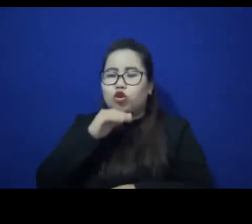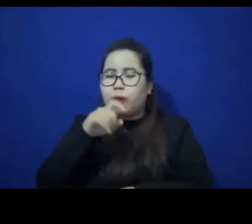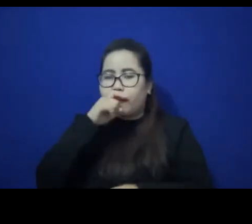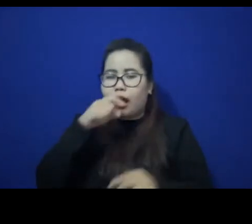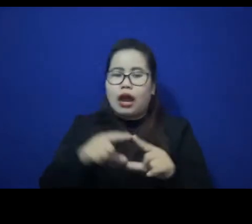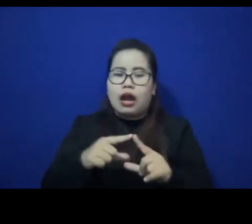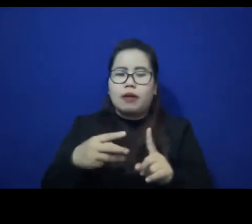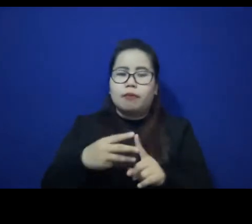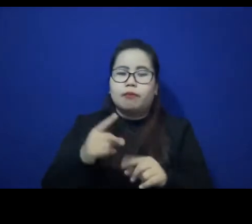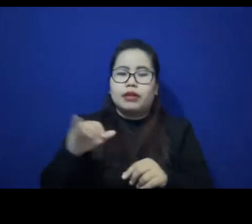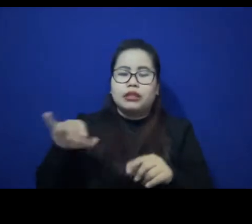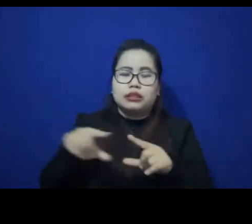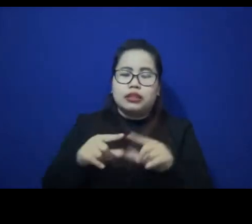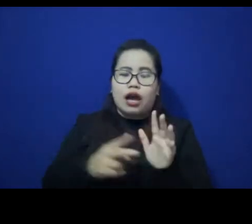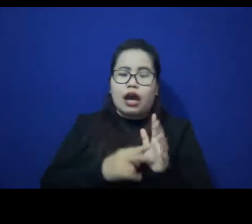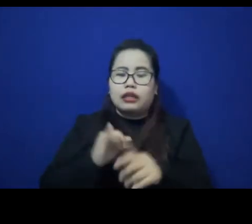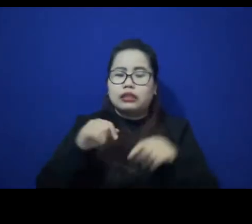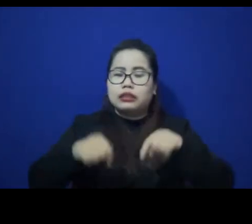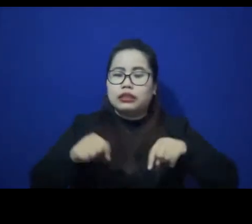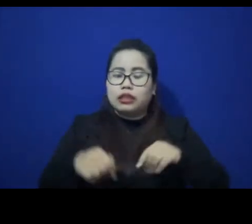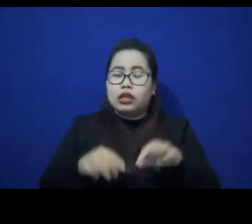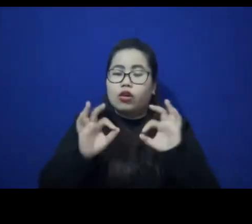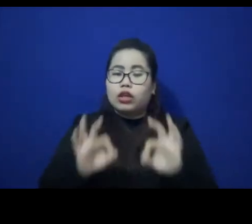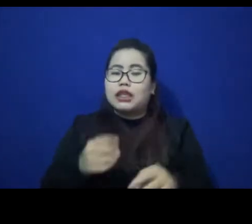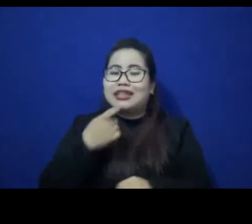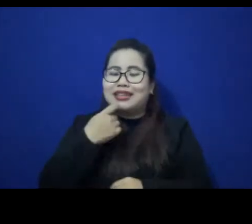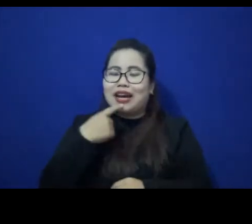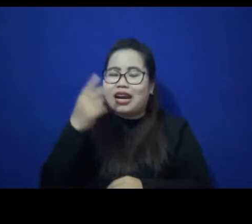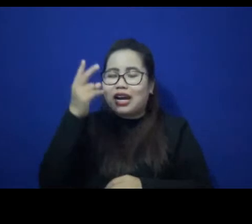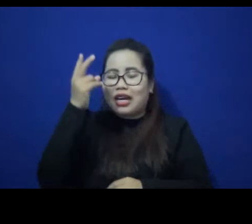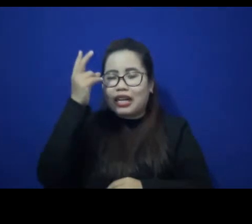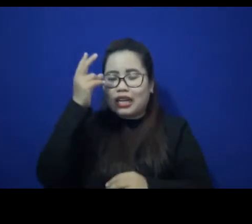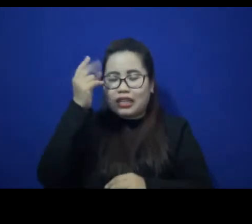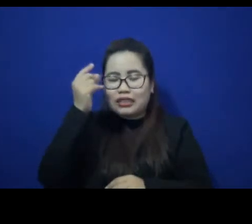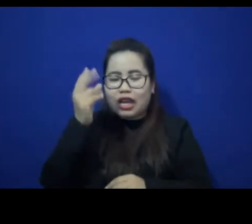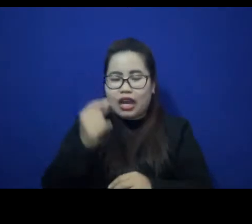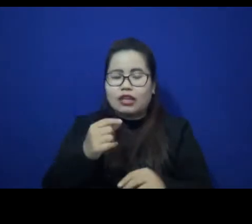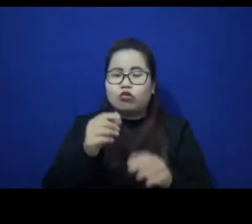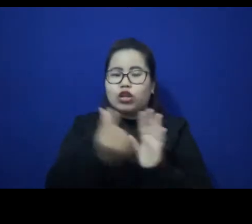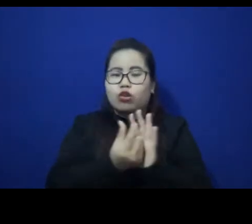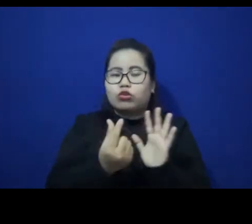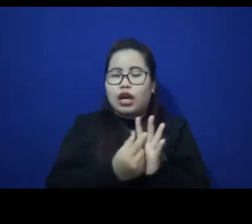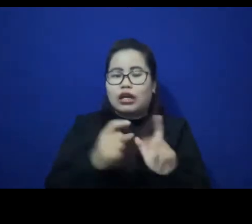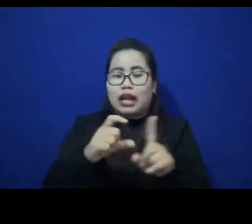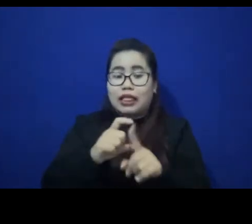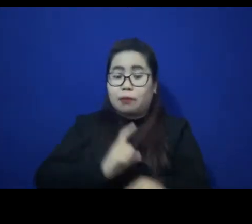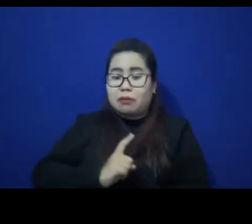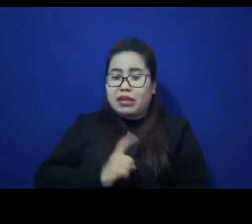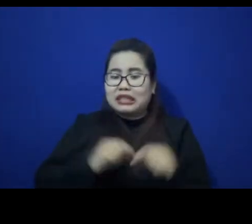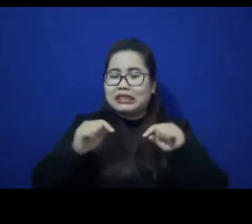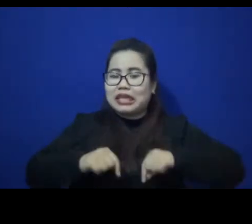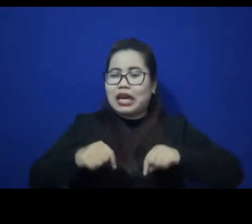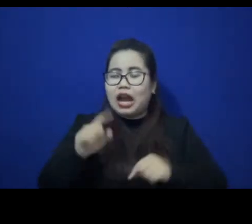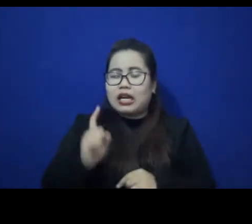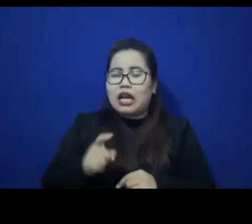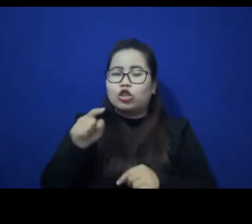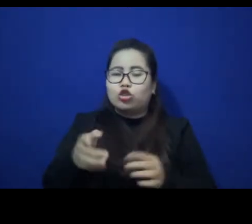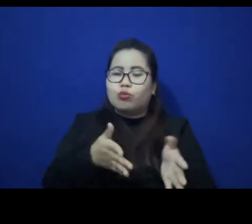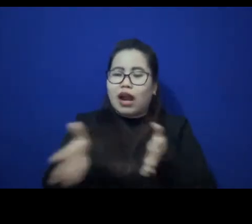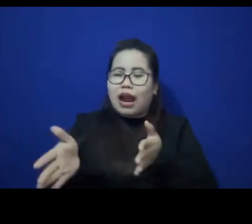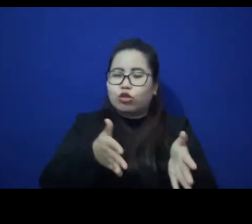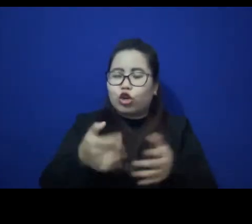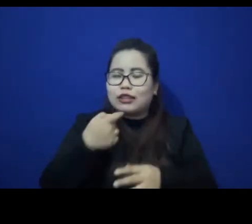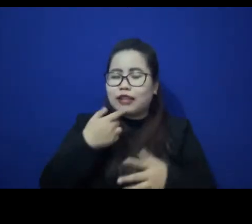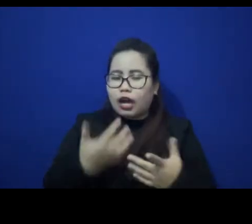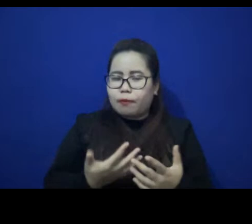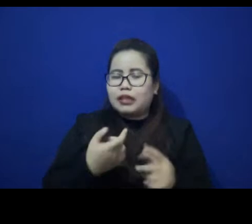nah eh jangan undang-undang perlindungan data pribadi yang ada saat ini itu mengatur tentang antara